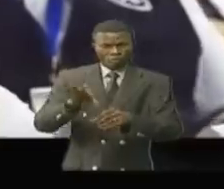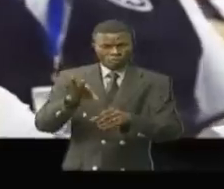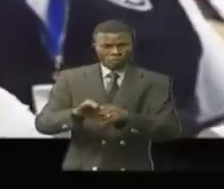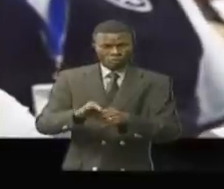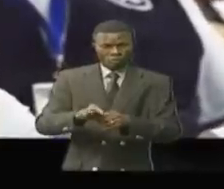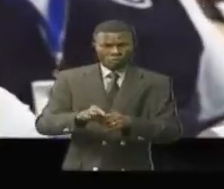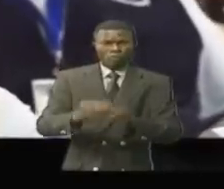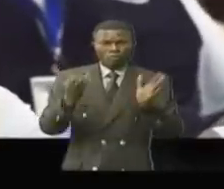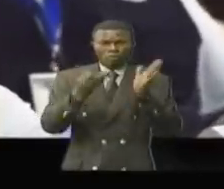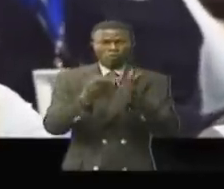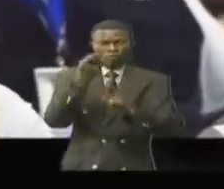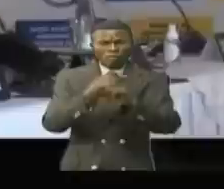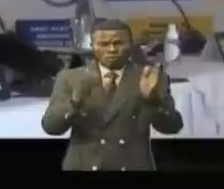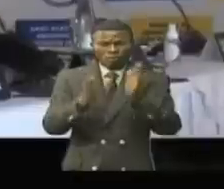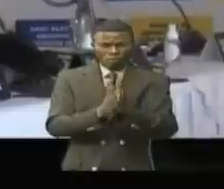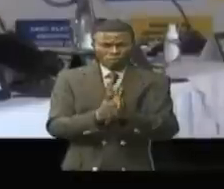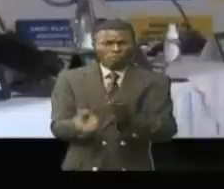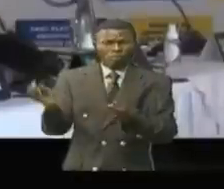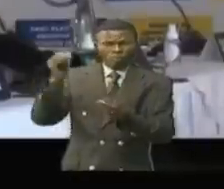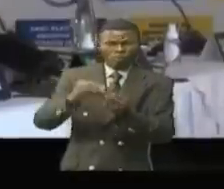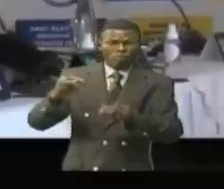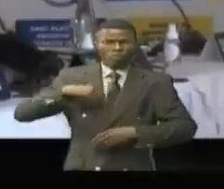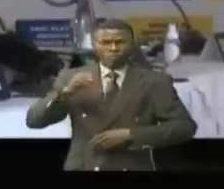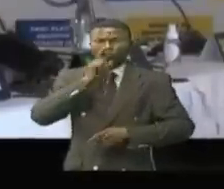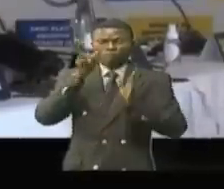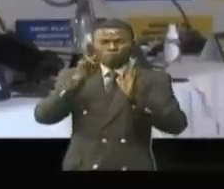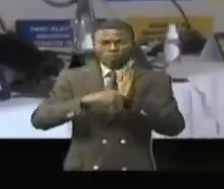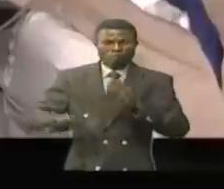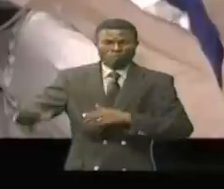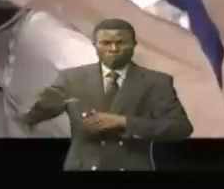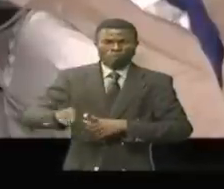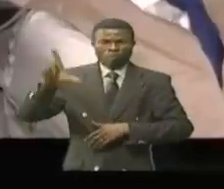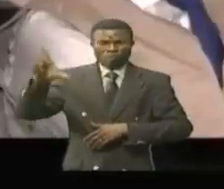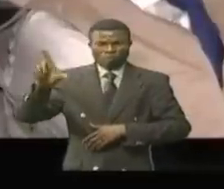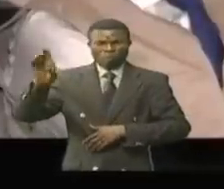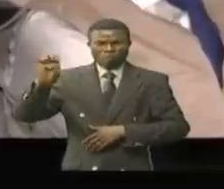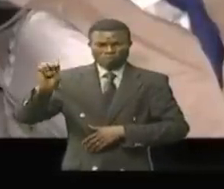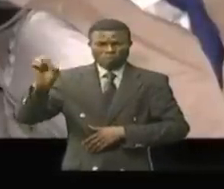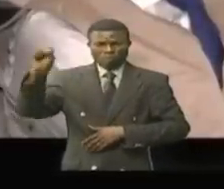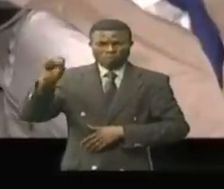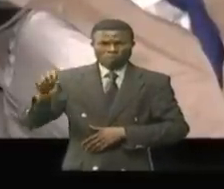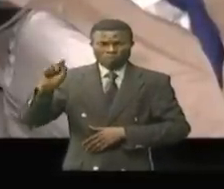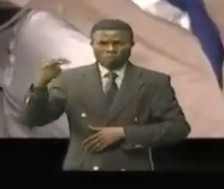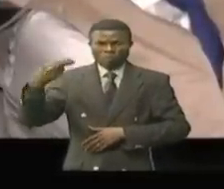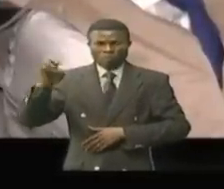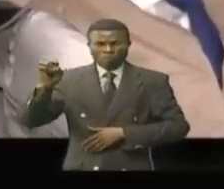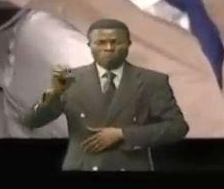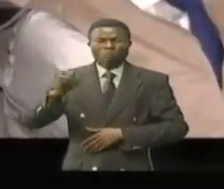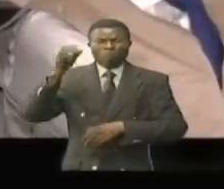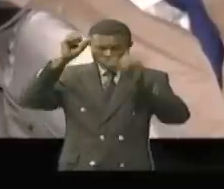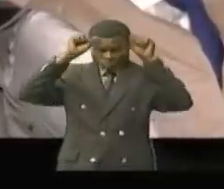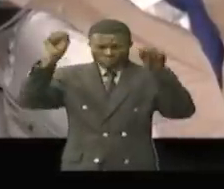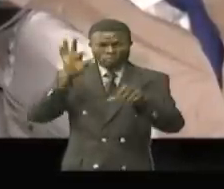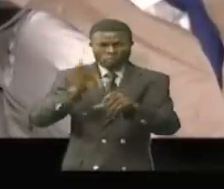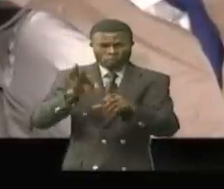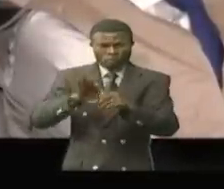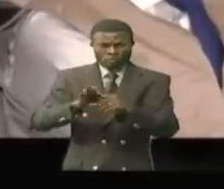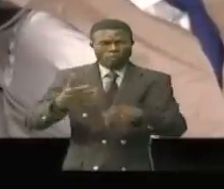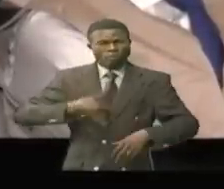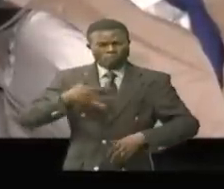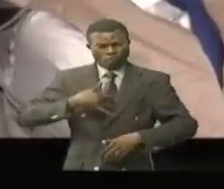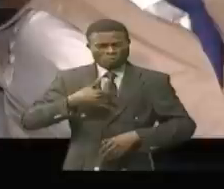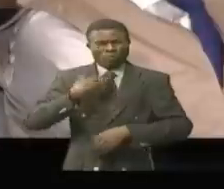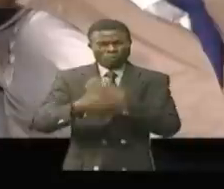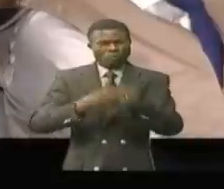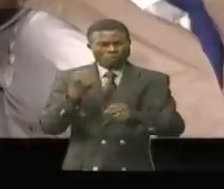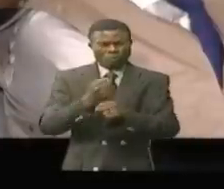2022 pour le renouvellement des membres du Parlement du Royaume de Lesotho, Denis Kadima Kazadi a exprimé le sentiment du devoir accompli